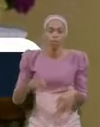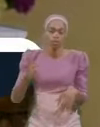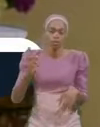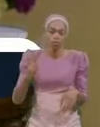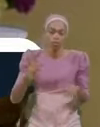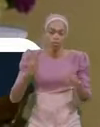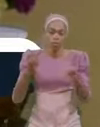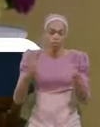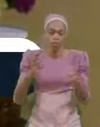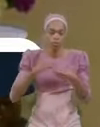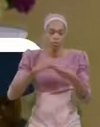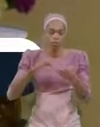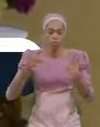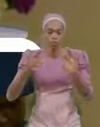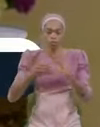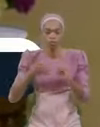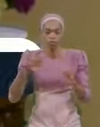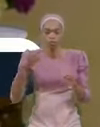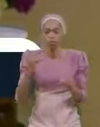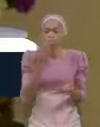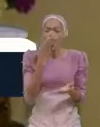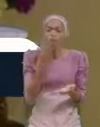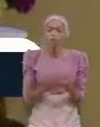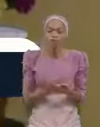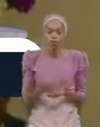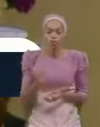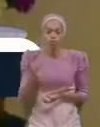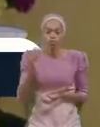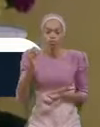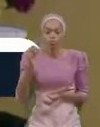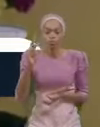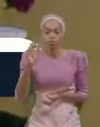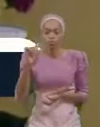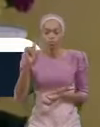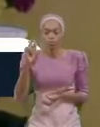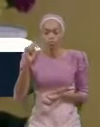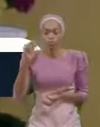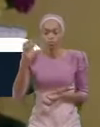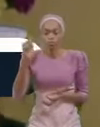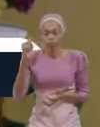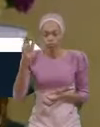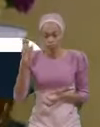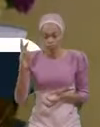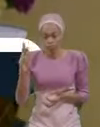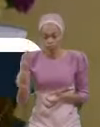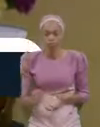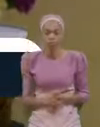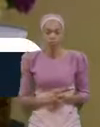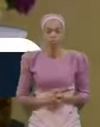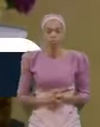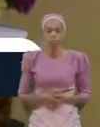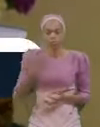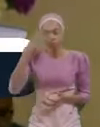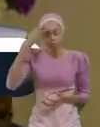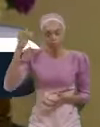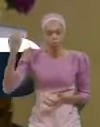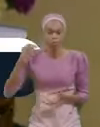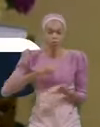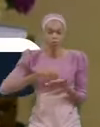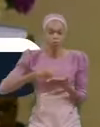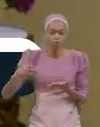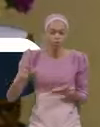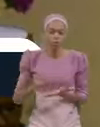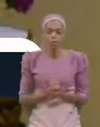Samaritain la parabole du bon Samaritain est-ce que quelqu'un a déjà appris le verset